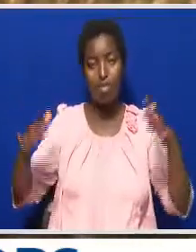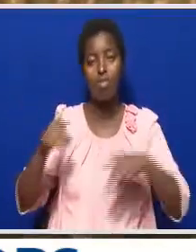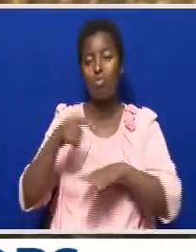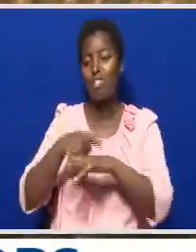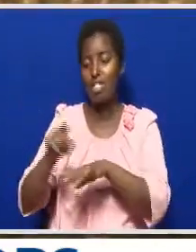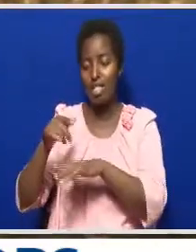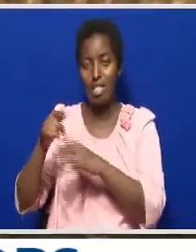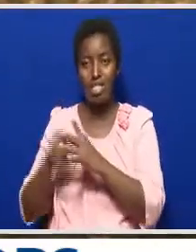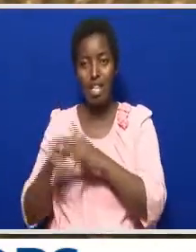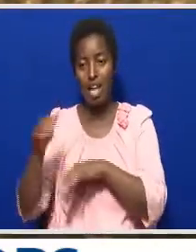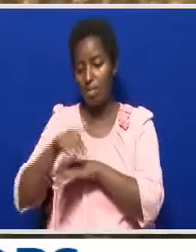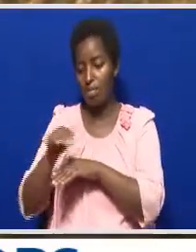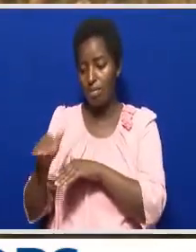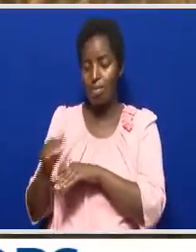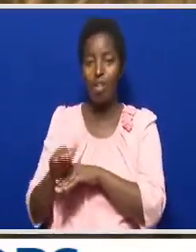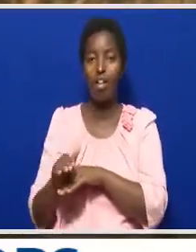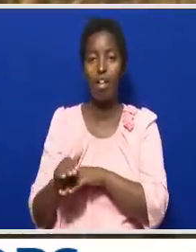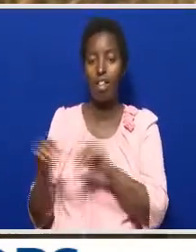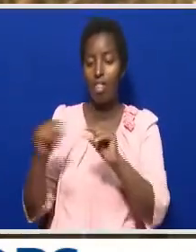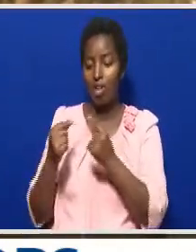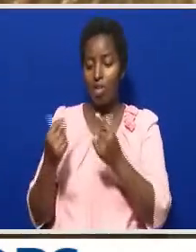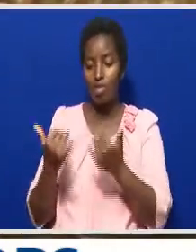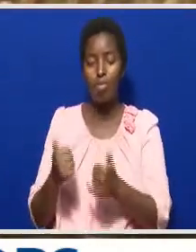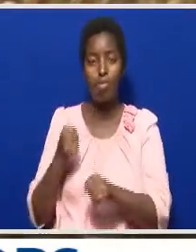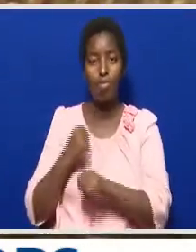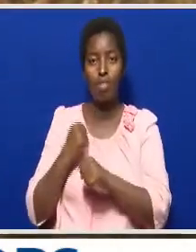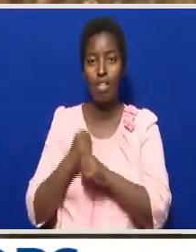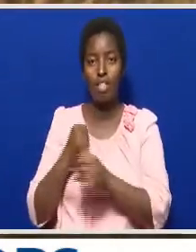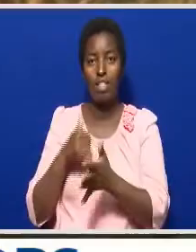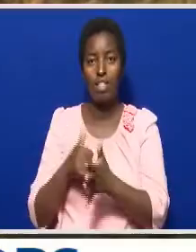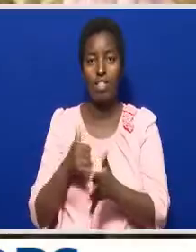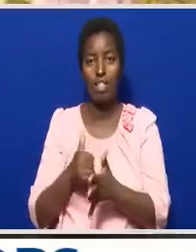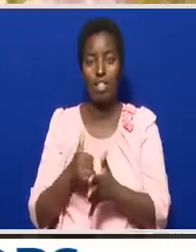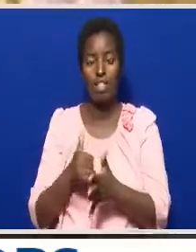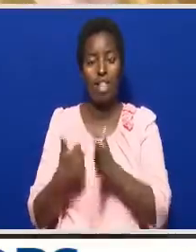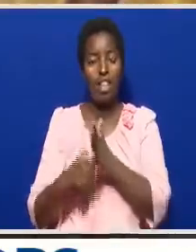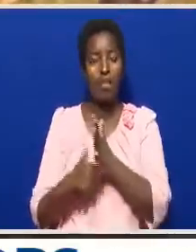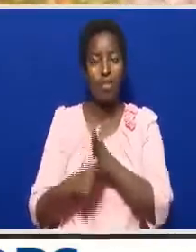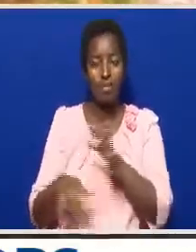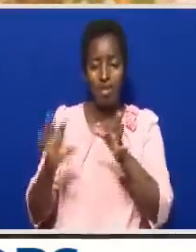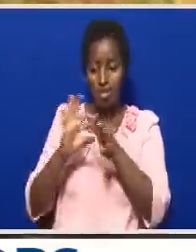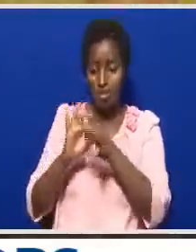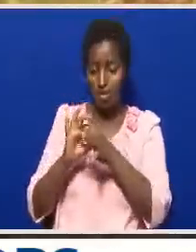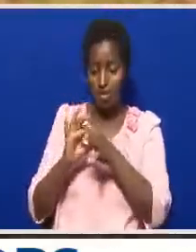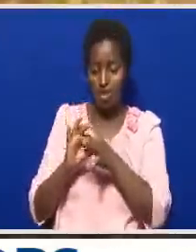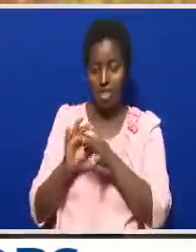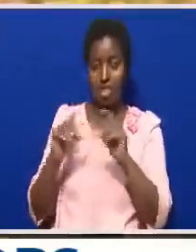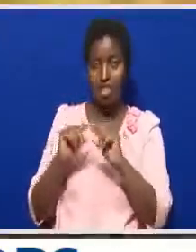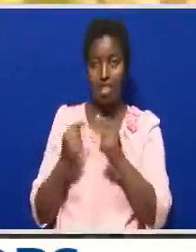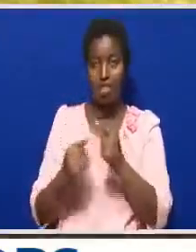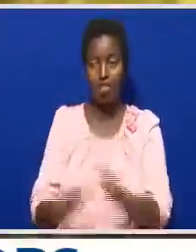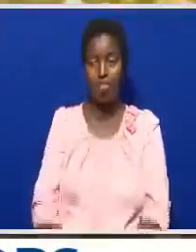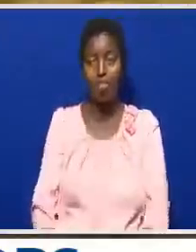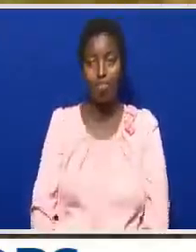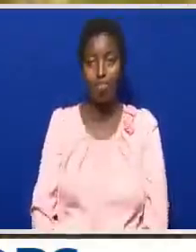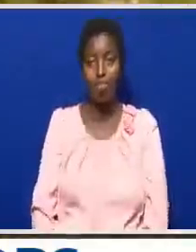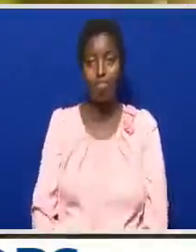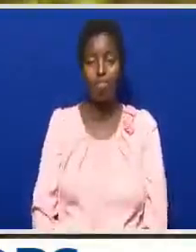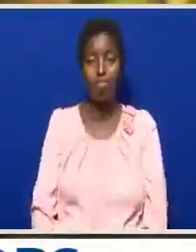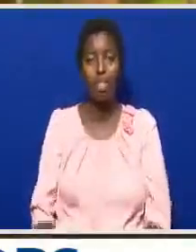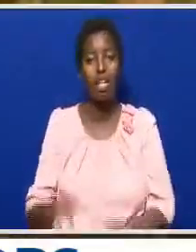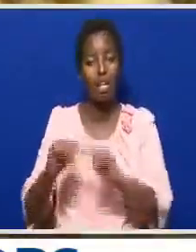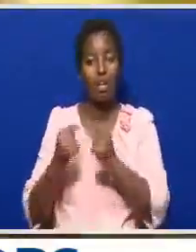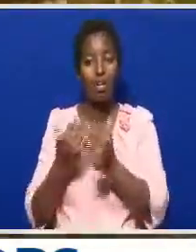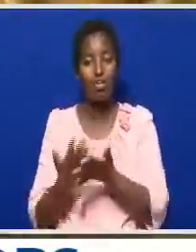kabla. Kwa hivyo hiyo kikundi ndio ilifanya shida yetu sana ni kuunganisha hiyo kikundi ndio hiyo. Katika kikundi